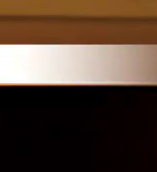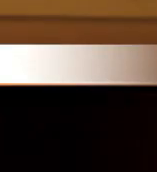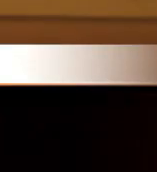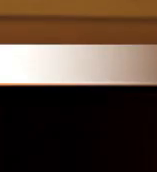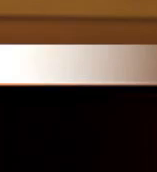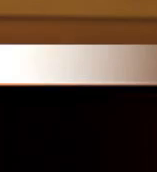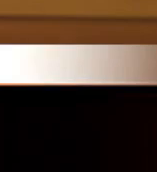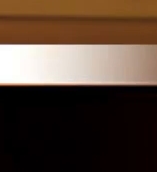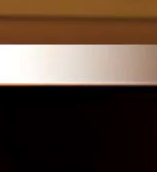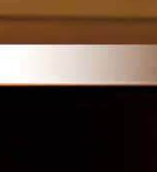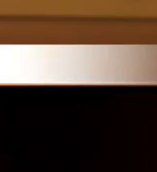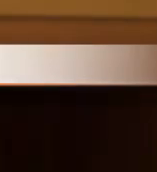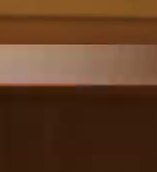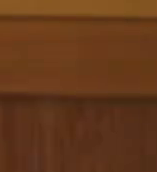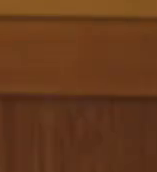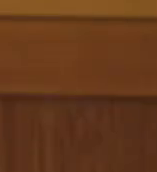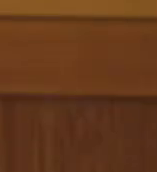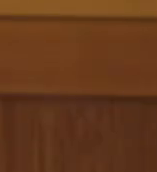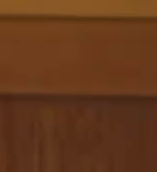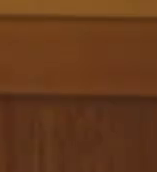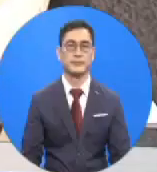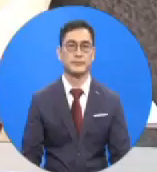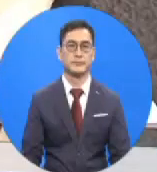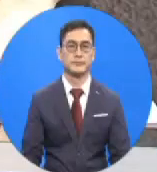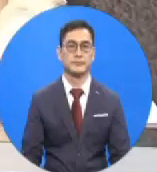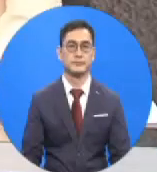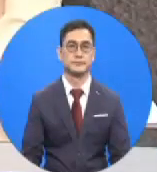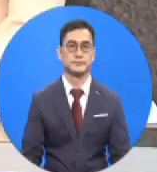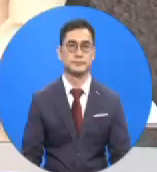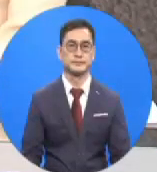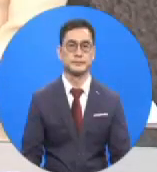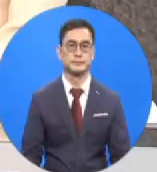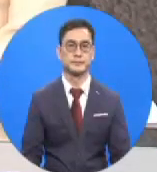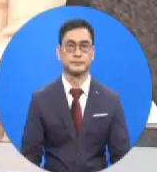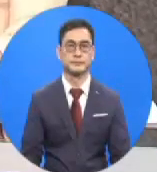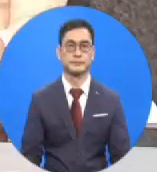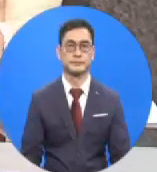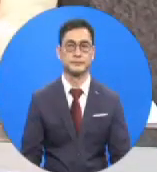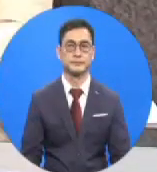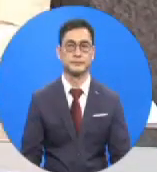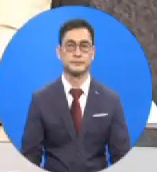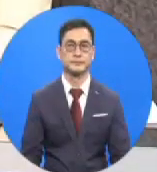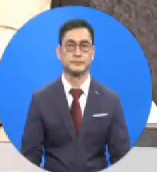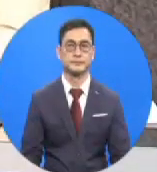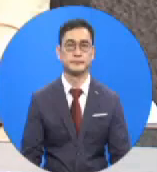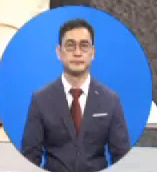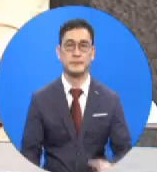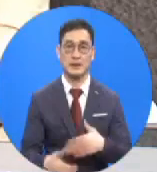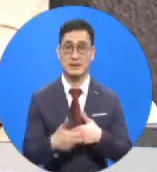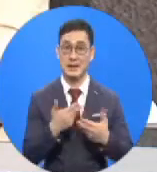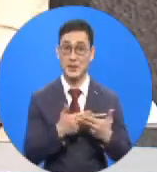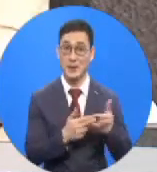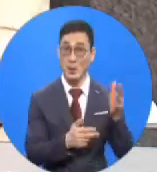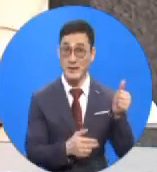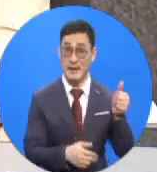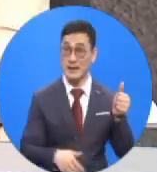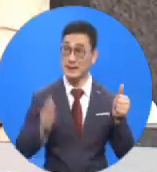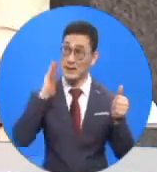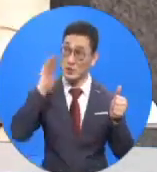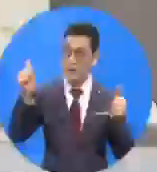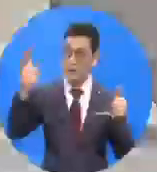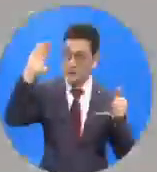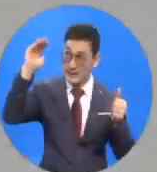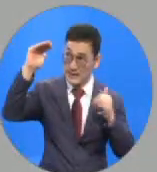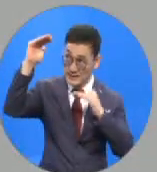마찬가지라고 생각합니다 4 포만 님 모체 레즈 패한 사업회 회장 하얀 이 발언을 두고 이제 본인의 sns